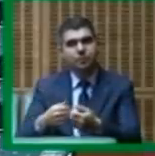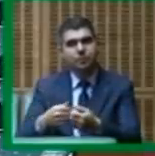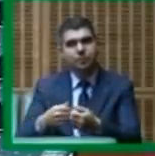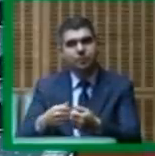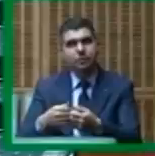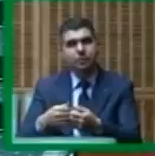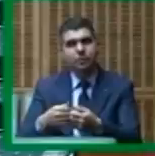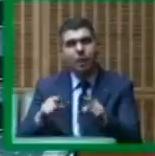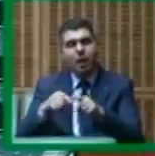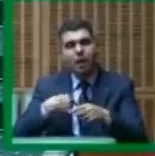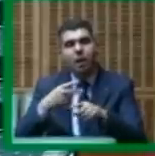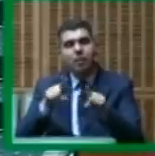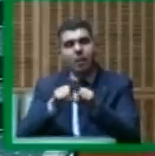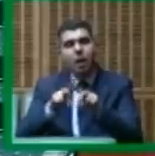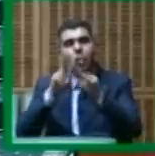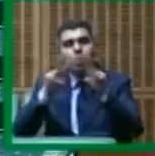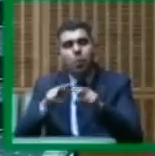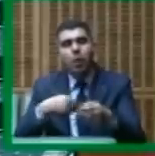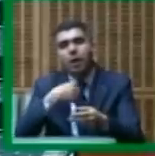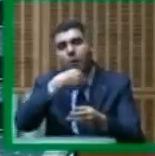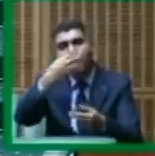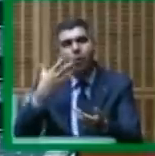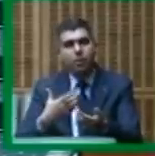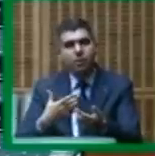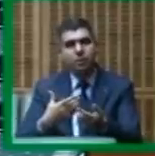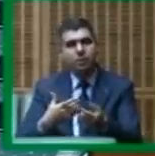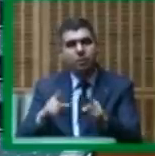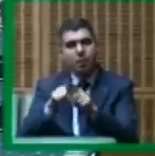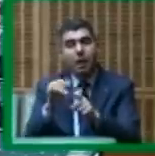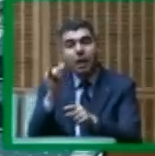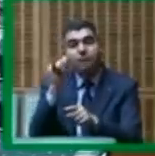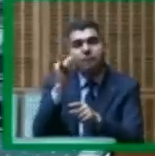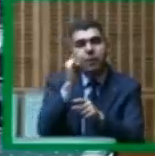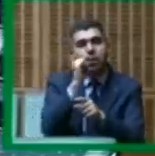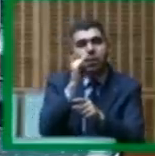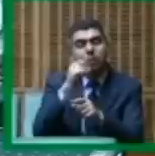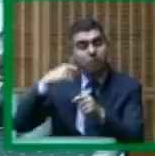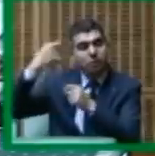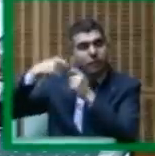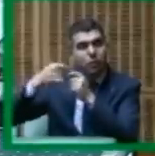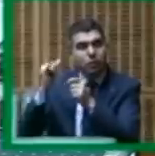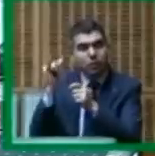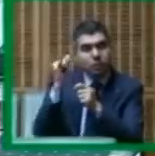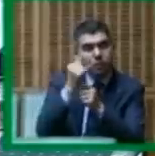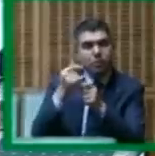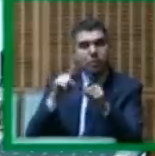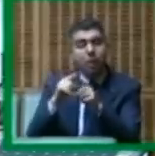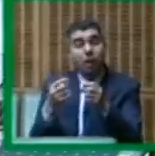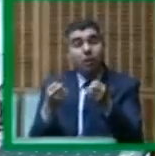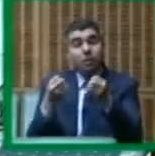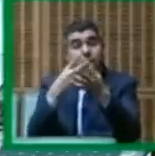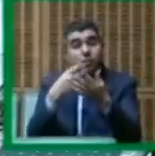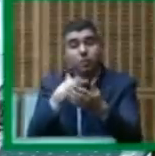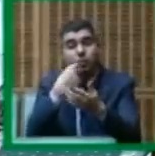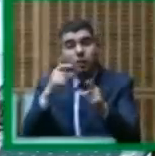واش دابا بغيت نسول، واش اللي كاين فيديو مصور كيبين وكيتوسم